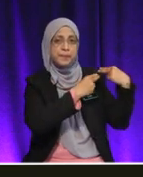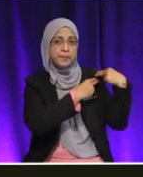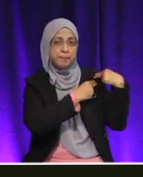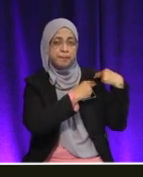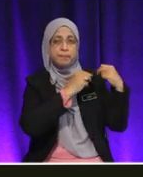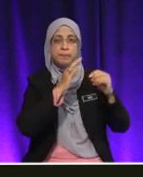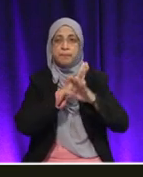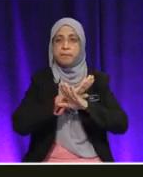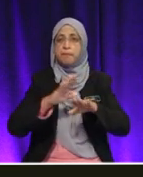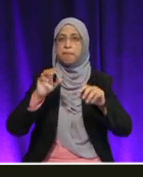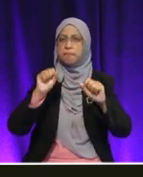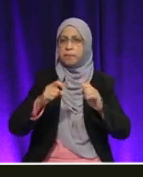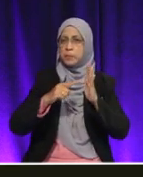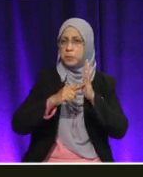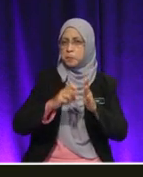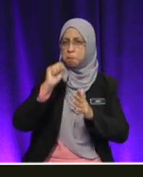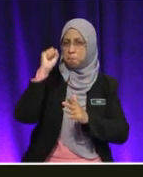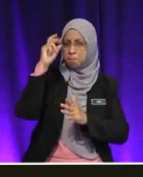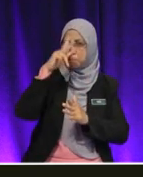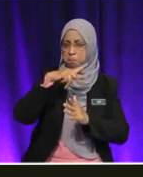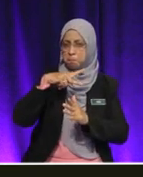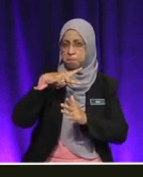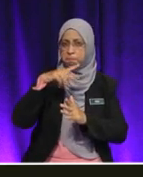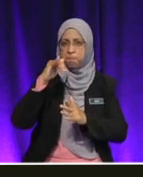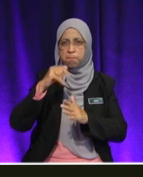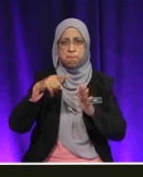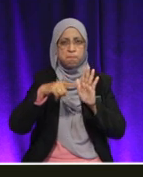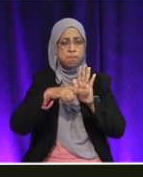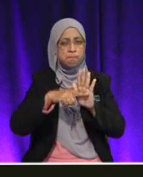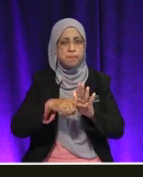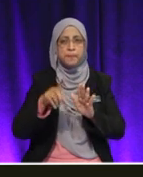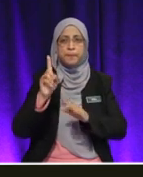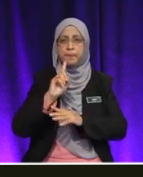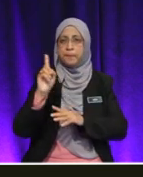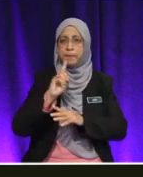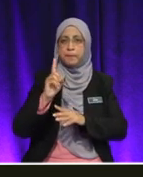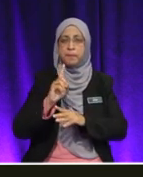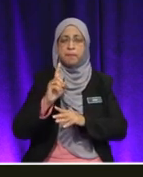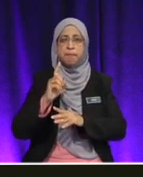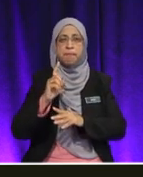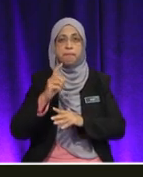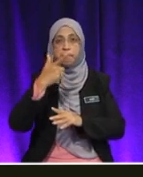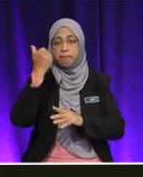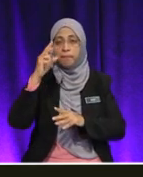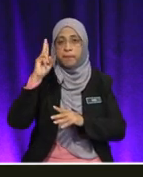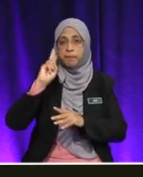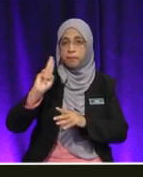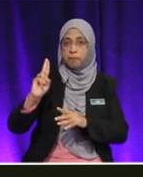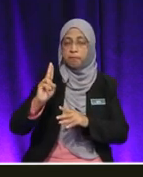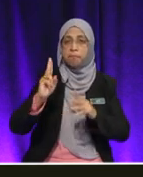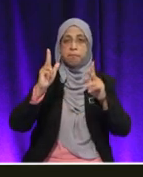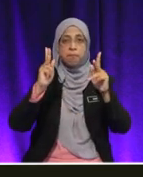tidak bersikap diskriminasi kepada mana-mana pihak atas alasan agama kaum